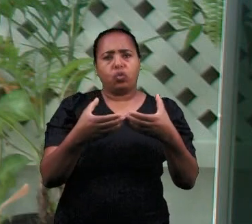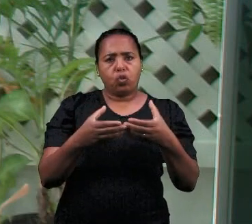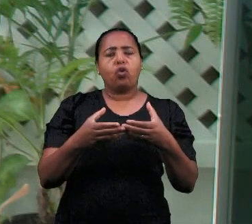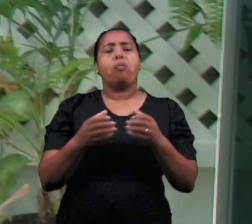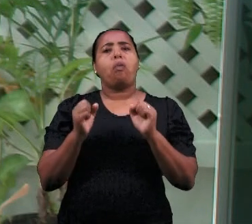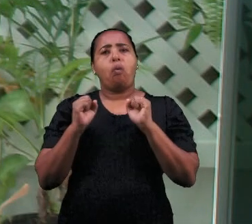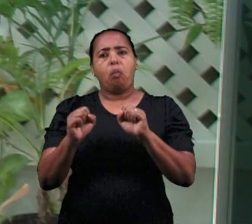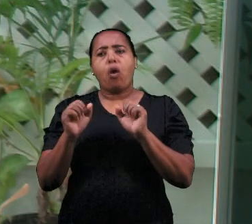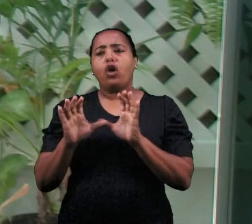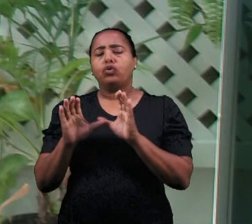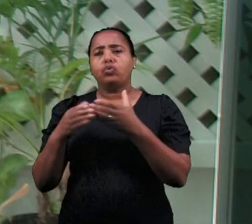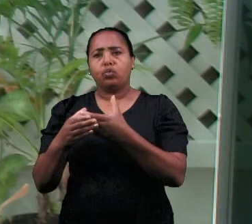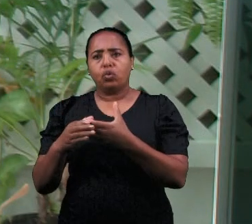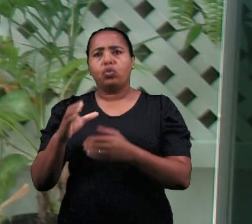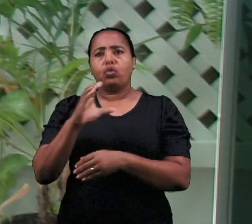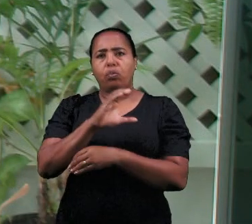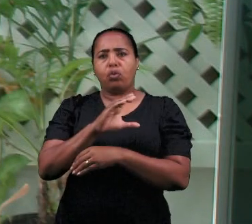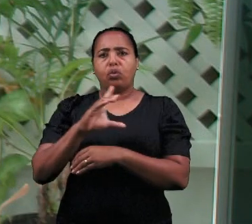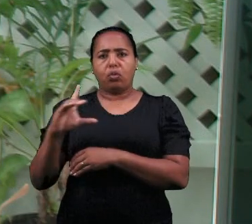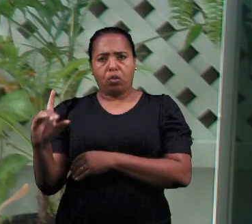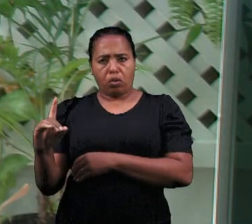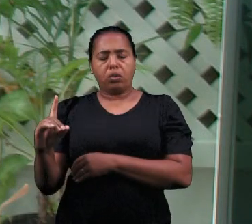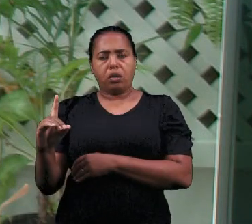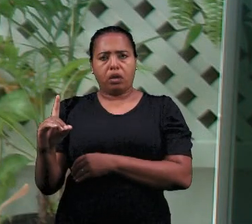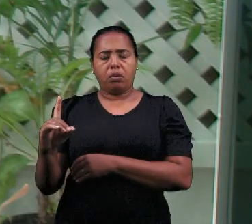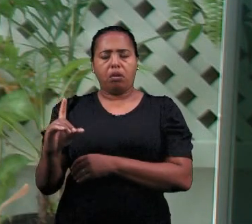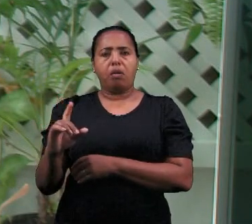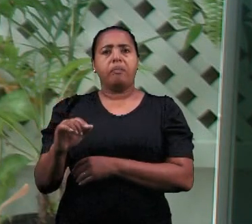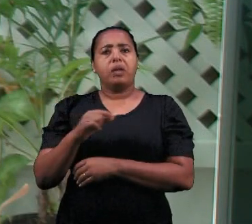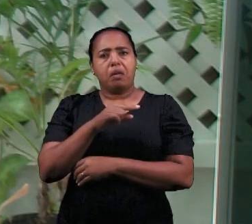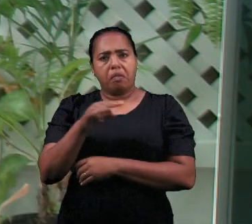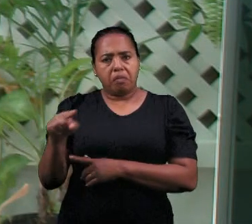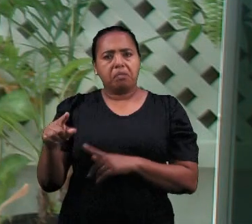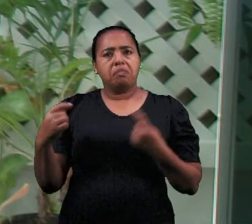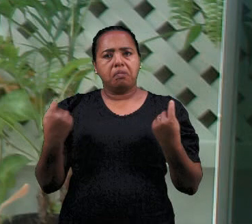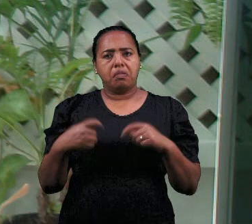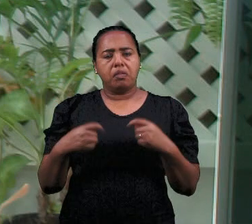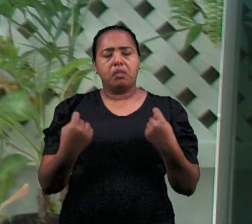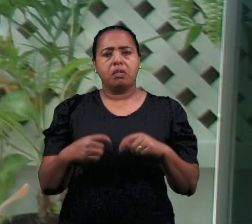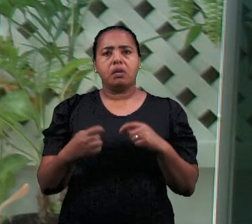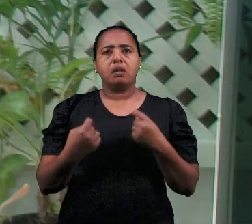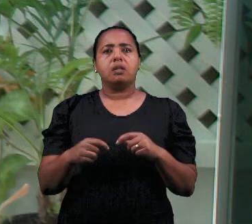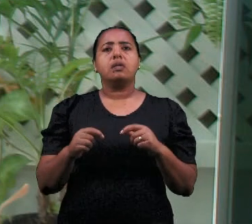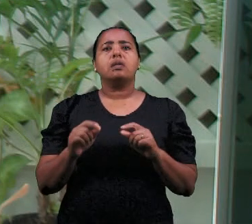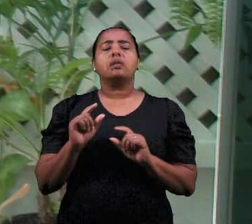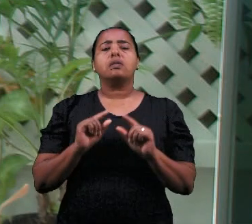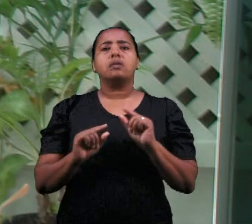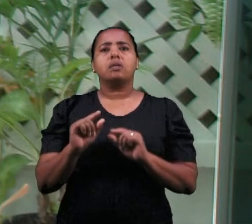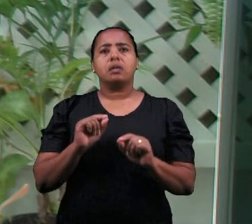église, envoyez par le groupe, envoyez par la coordination, que ce soit